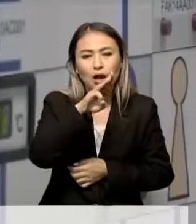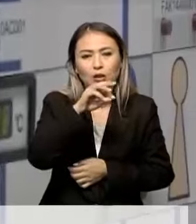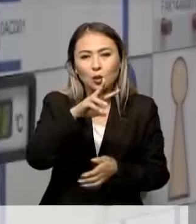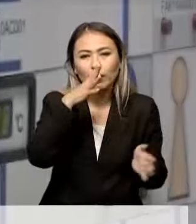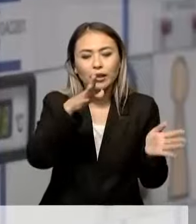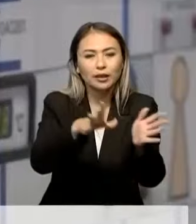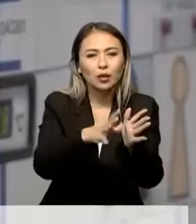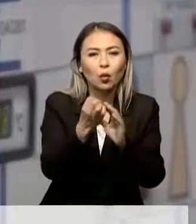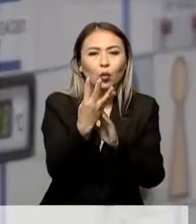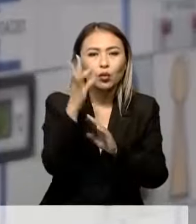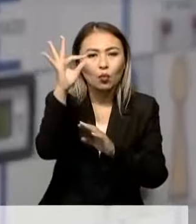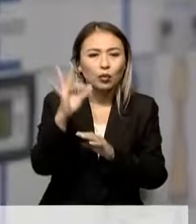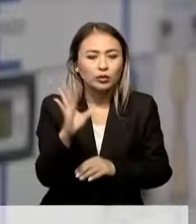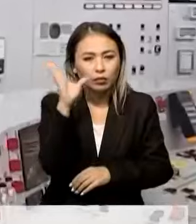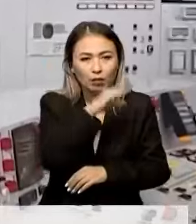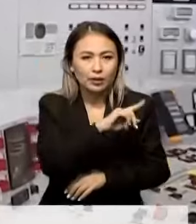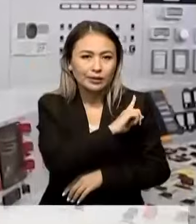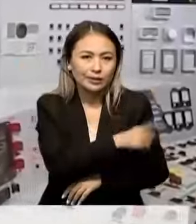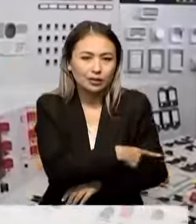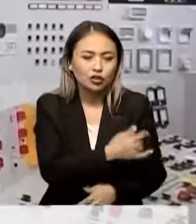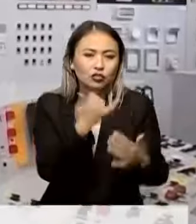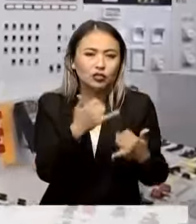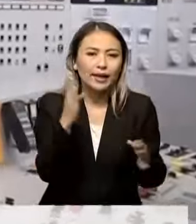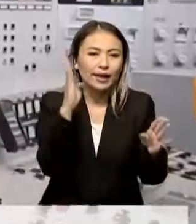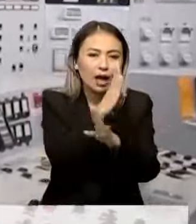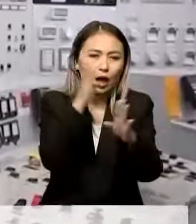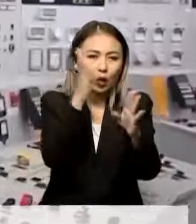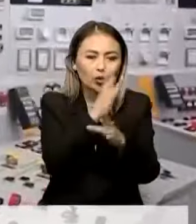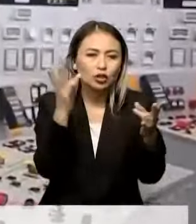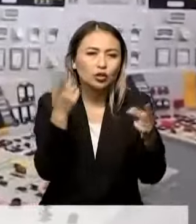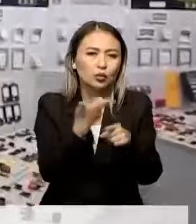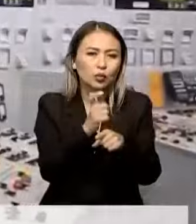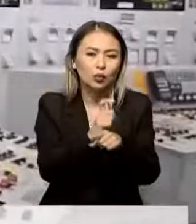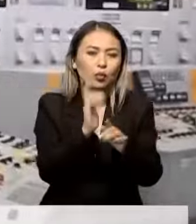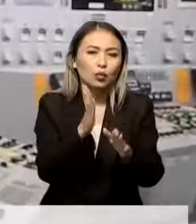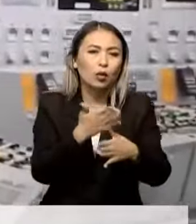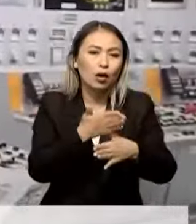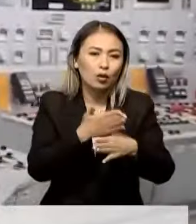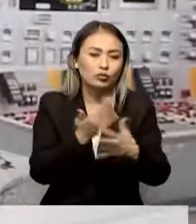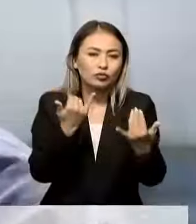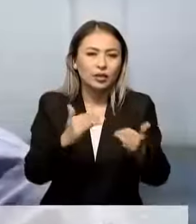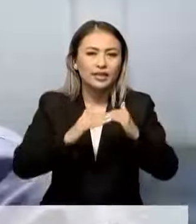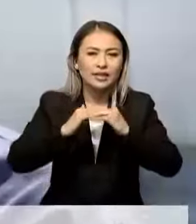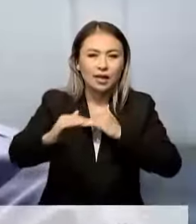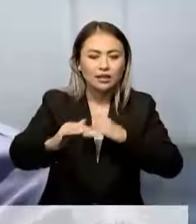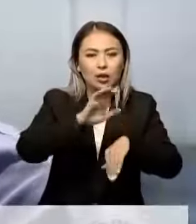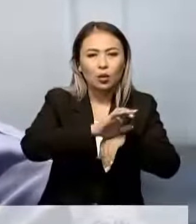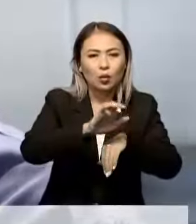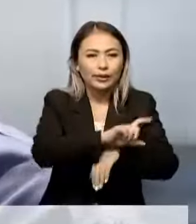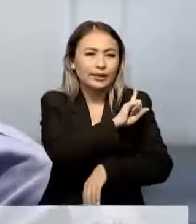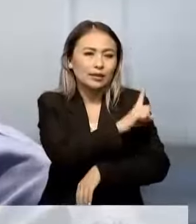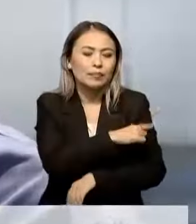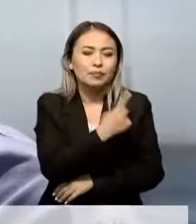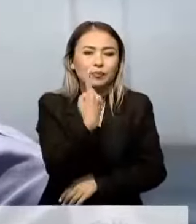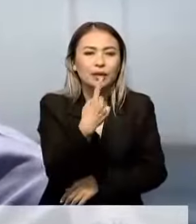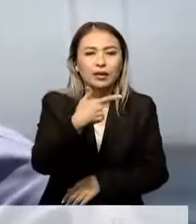үлесі 14%-ға жетеді. Мамандардың айтуынша, бұл экологияға жақсы әсерін тигізеді. Осындай станциялар өндіретін қуаттың 1